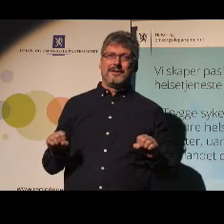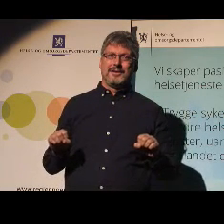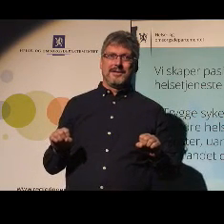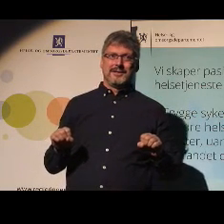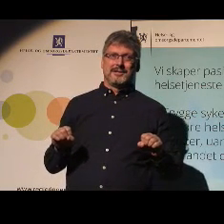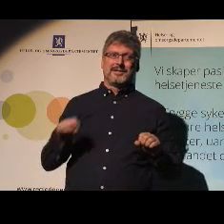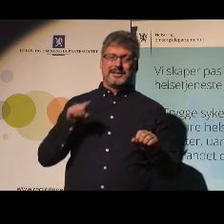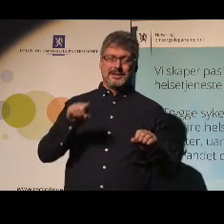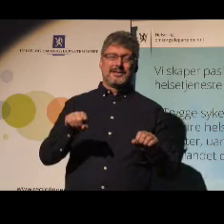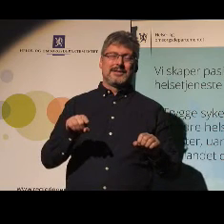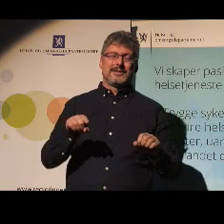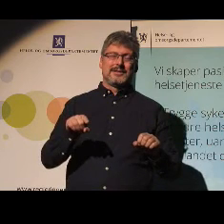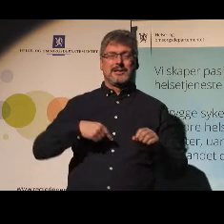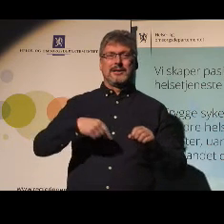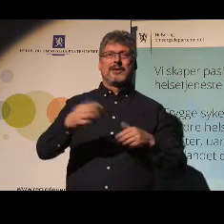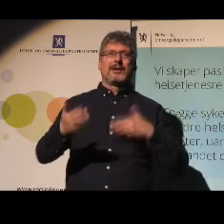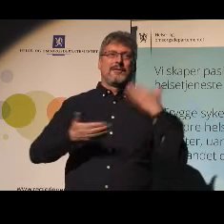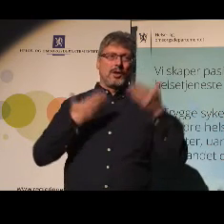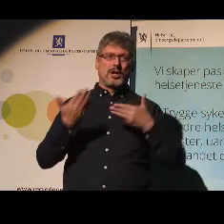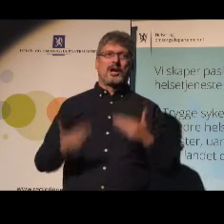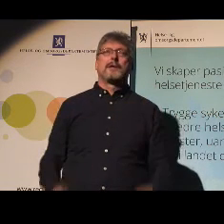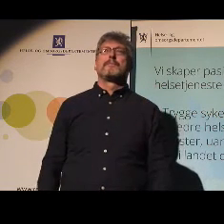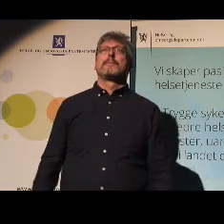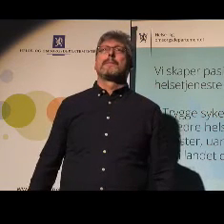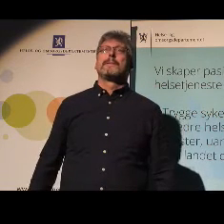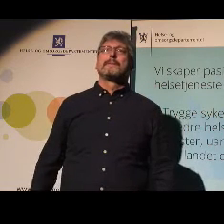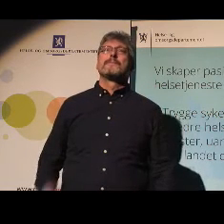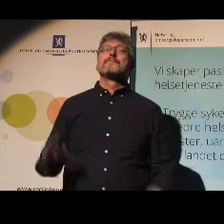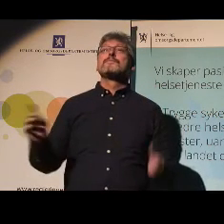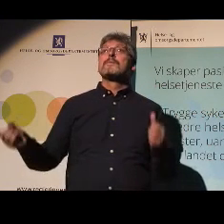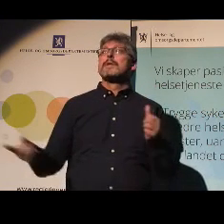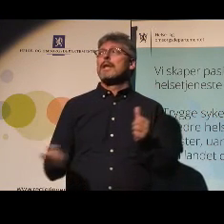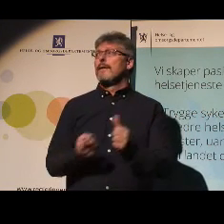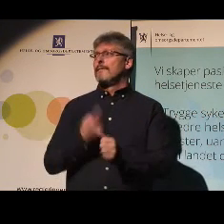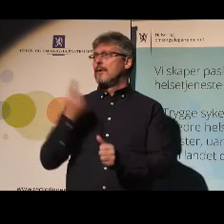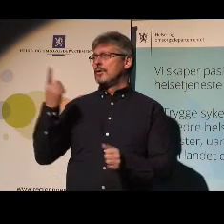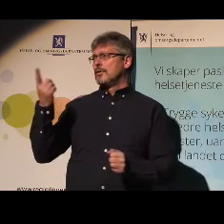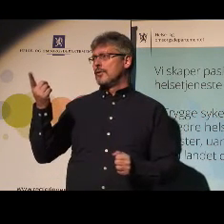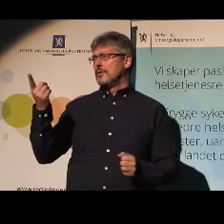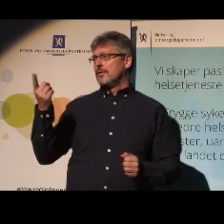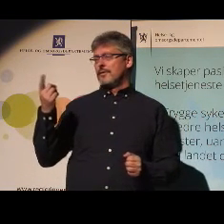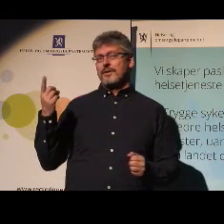underveis i dagen. Den første